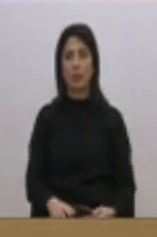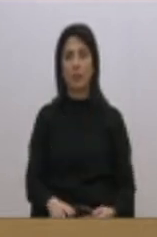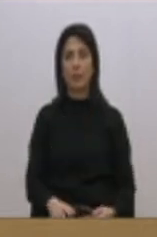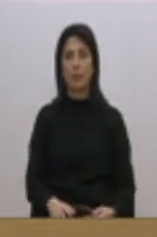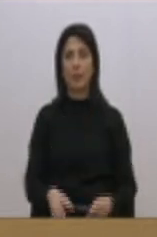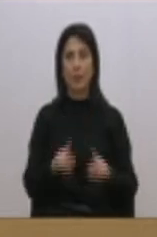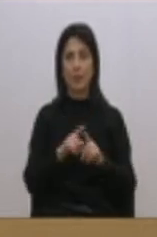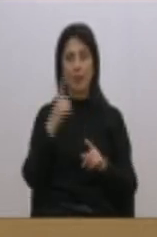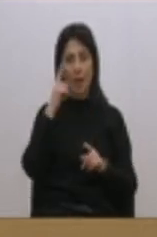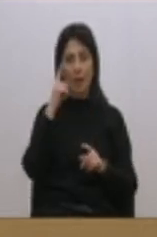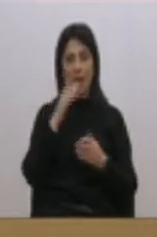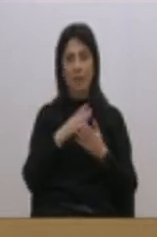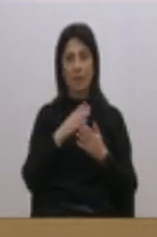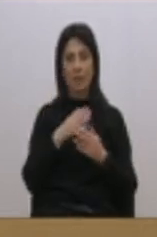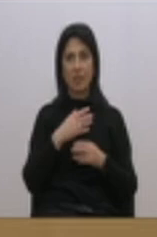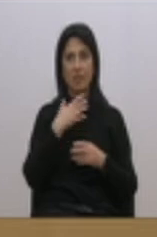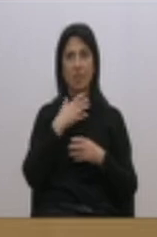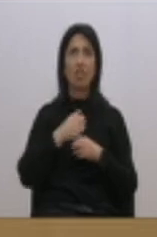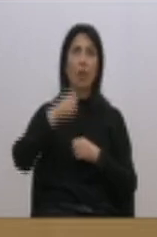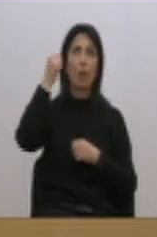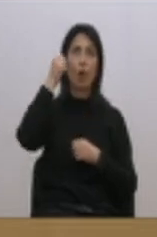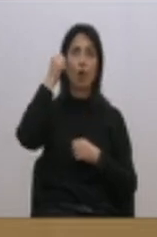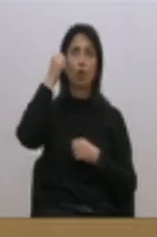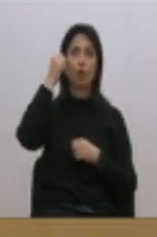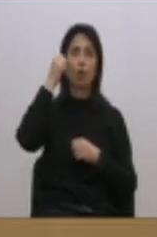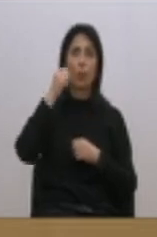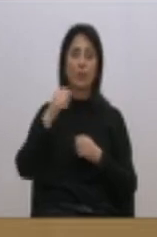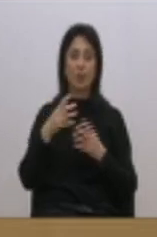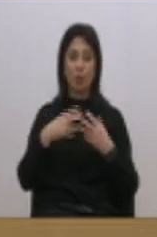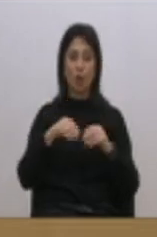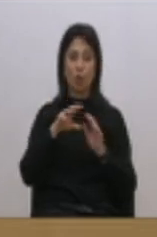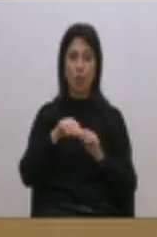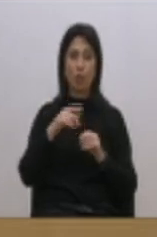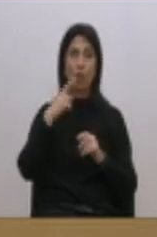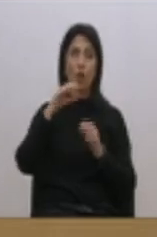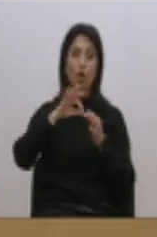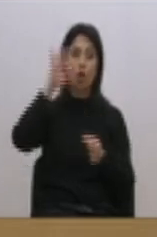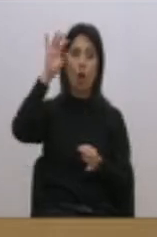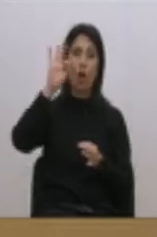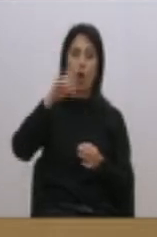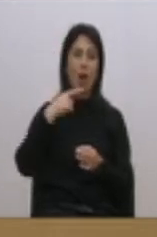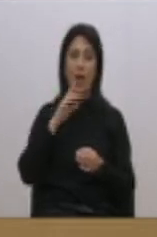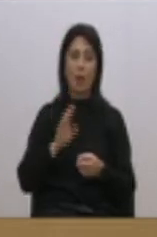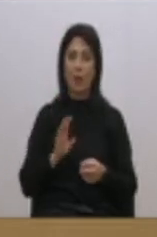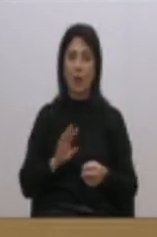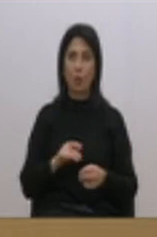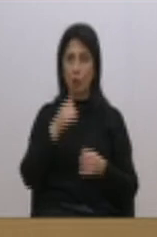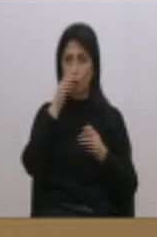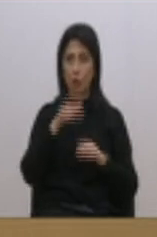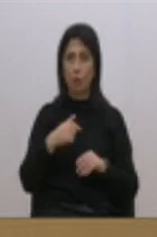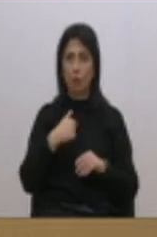Eseti andaza arsebobs to chamokhchobilis ojakhshi tokze ar laparakobe. Da sheuzlebelia